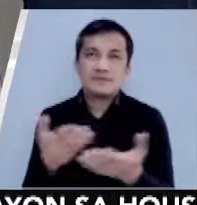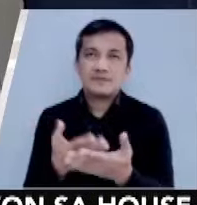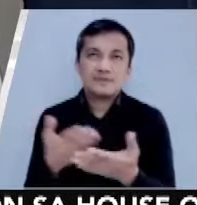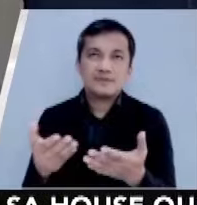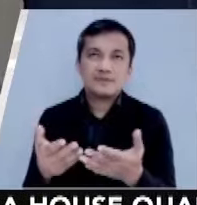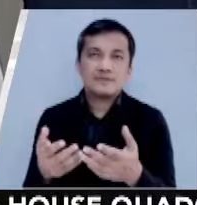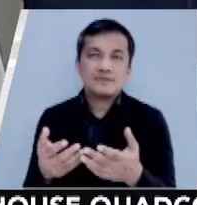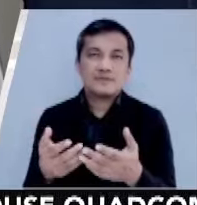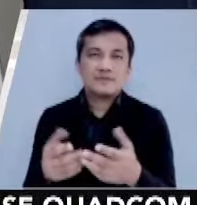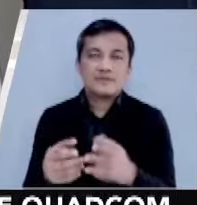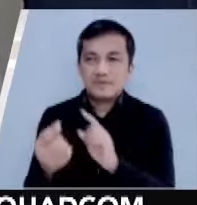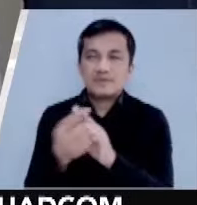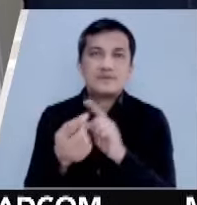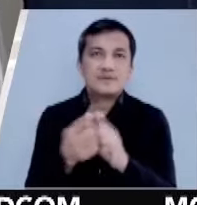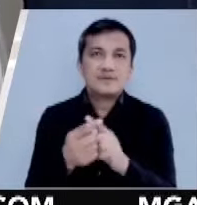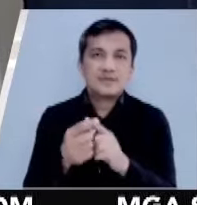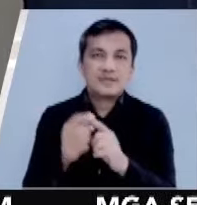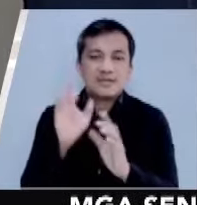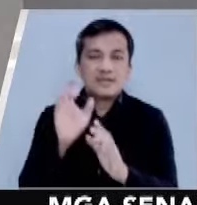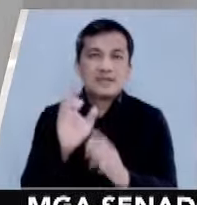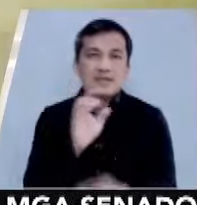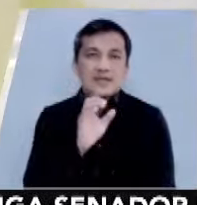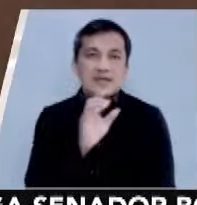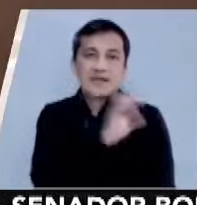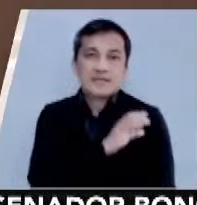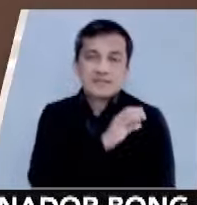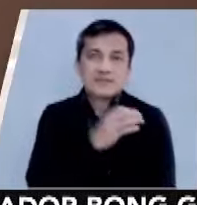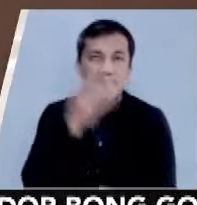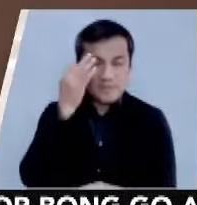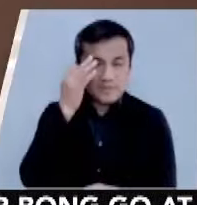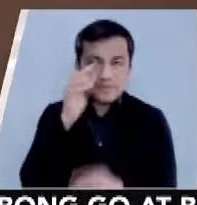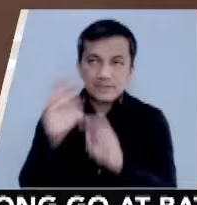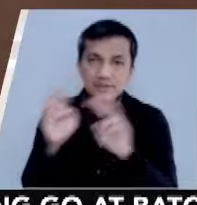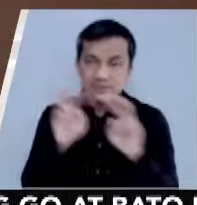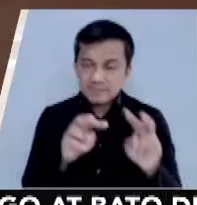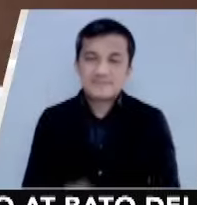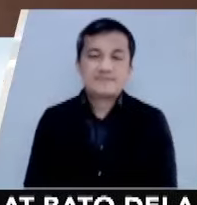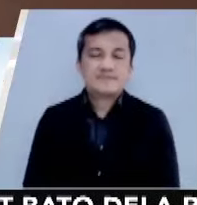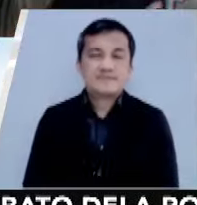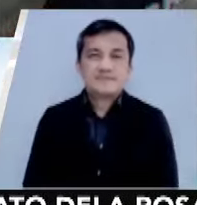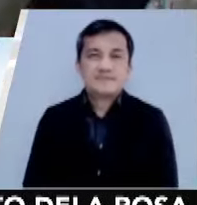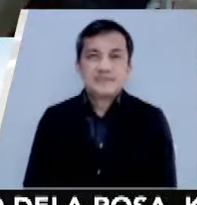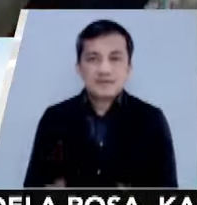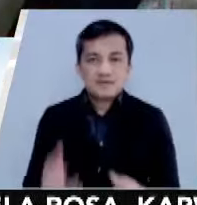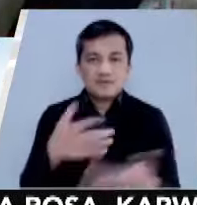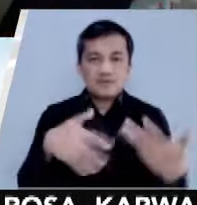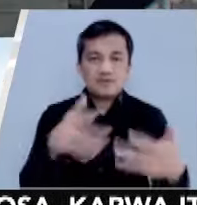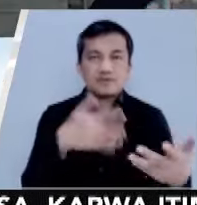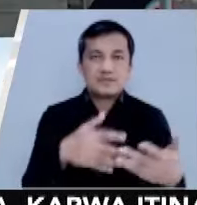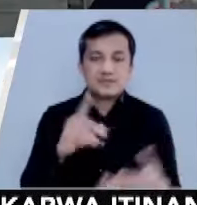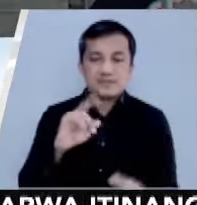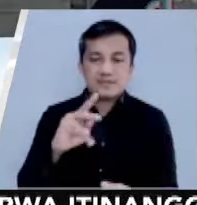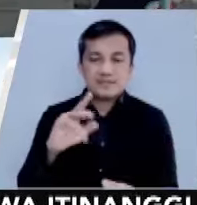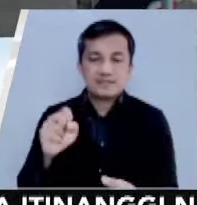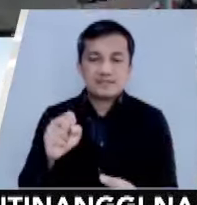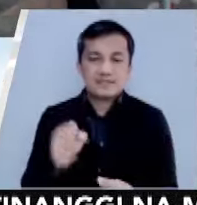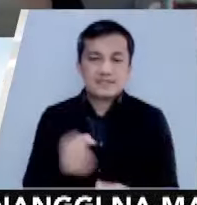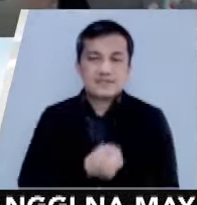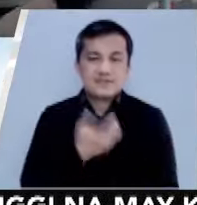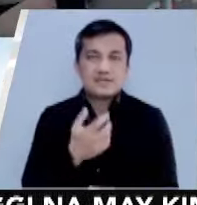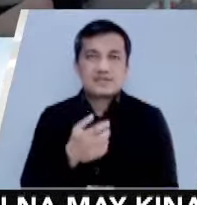niya na yung mga characters, pamilyar na siya dun sa mga nakikita niya. Habang namamasyal, Dennis channeled his pulang araw